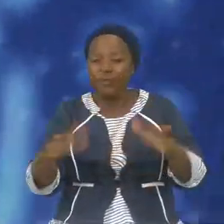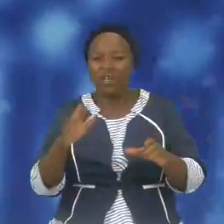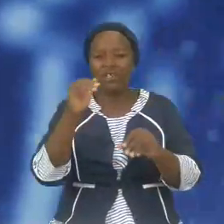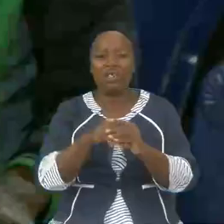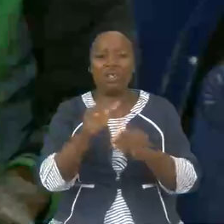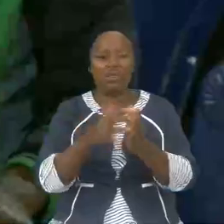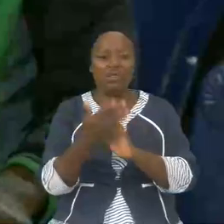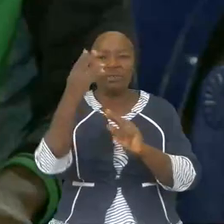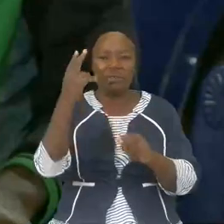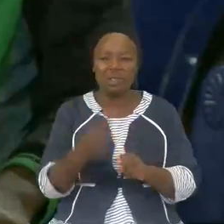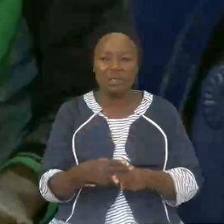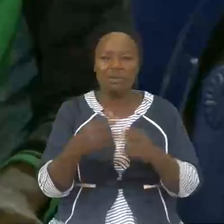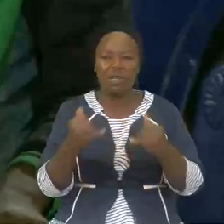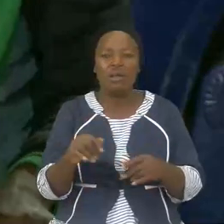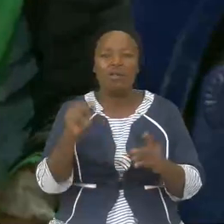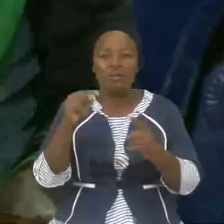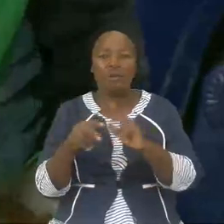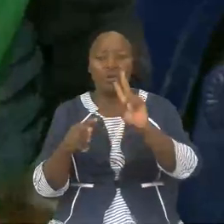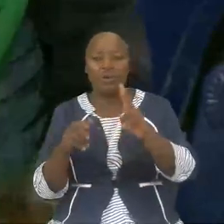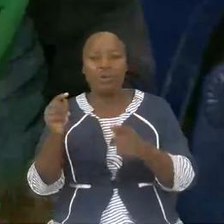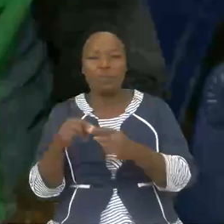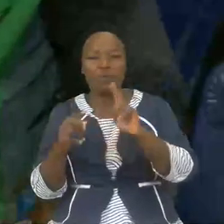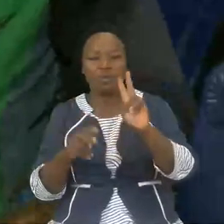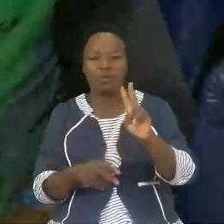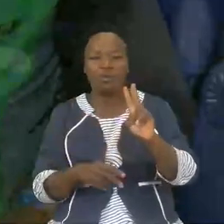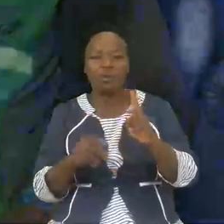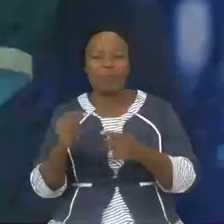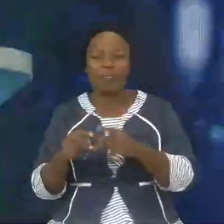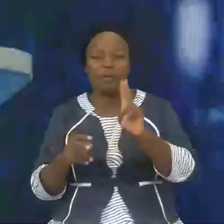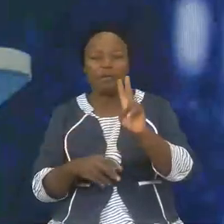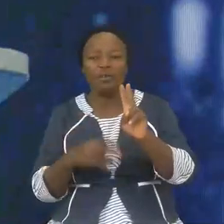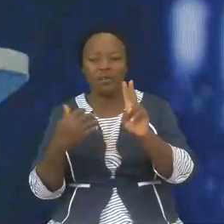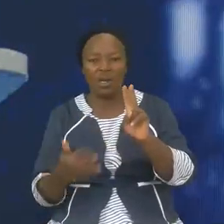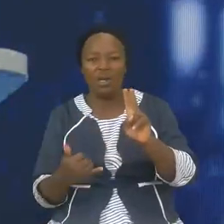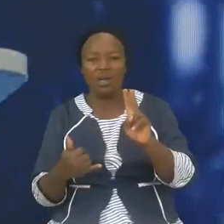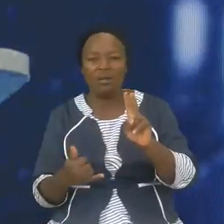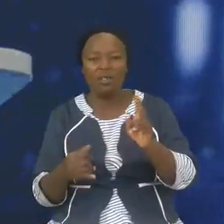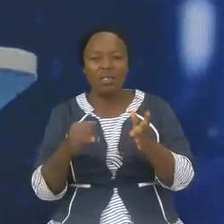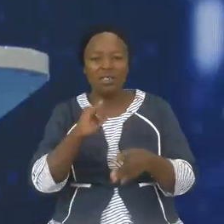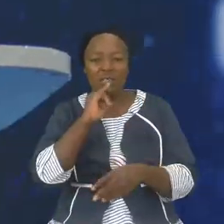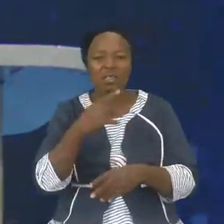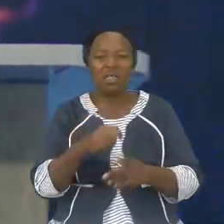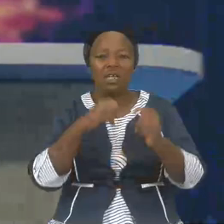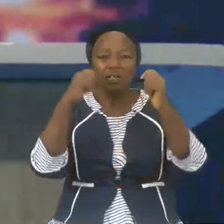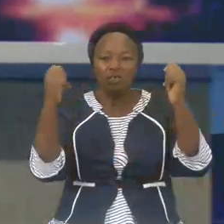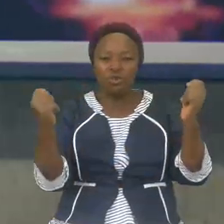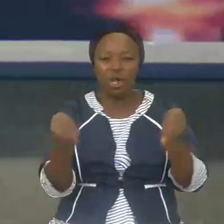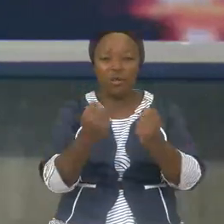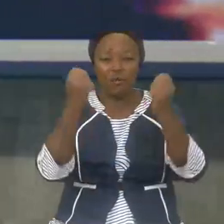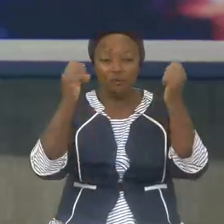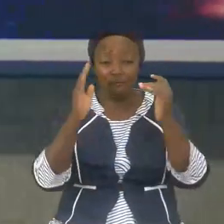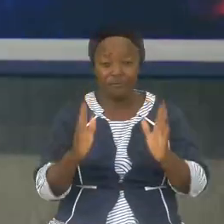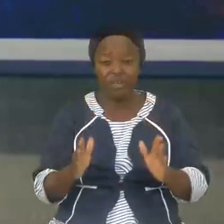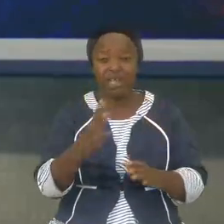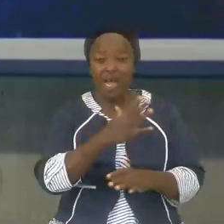tu as pris fin au nom de Jésus-Christ. Je vais au deuxième point. Deuxième point maintenant, c'est le triomphant